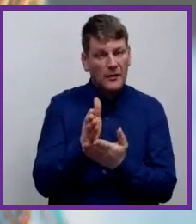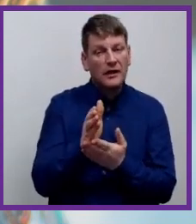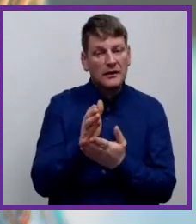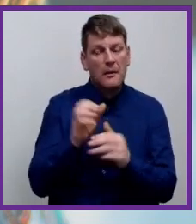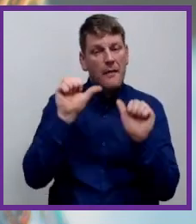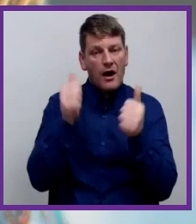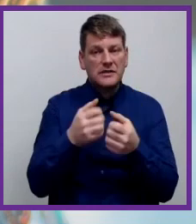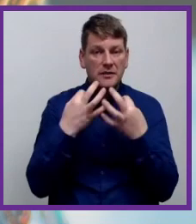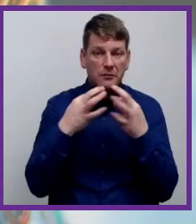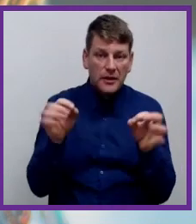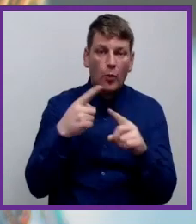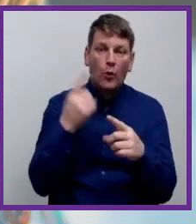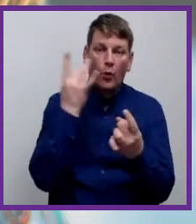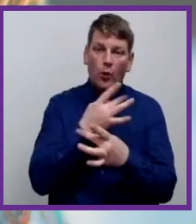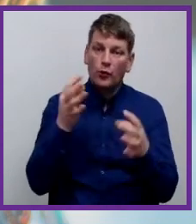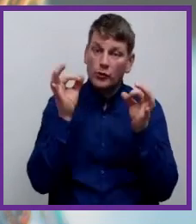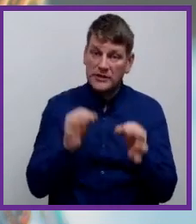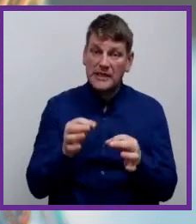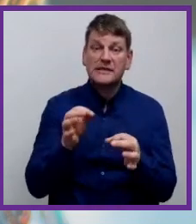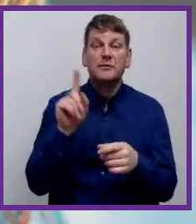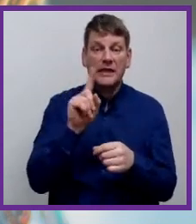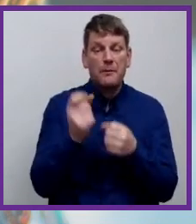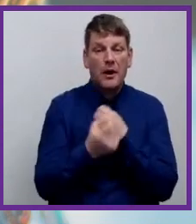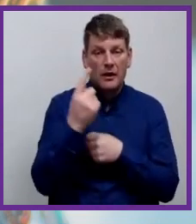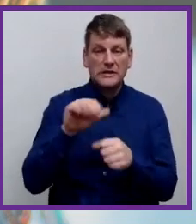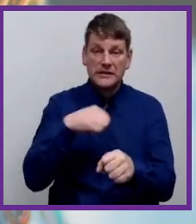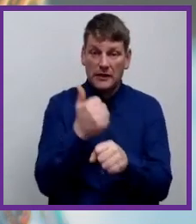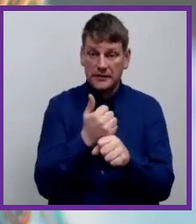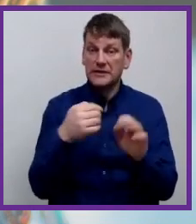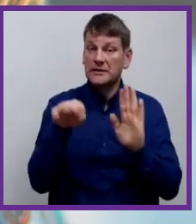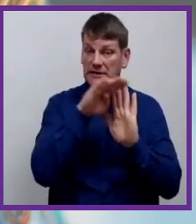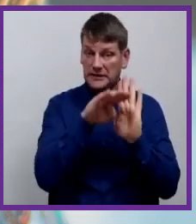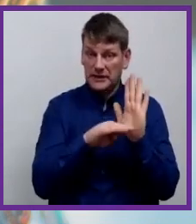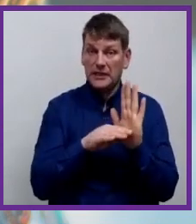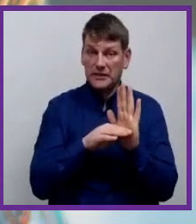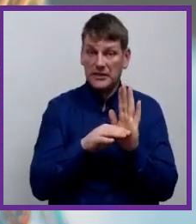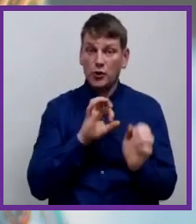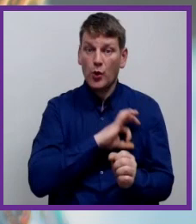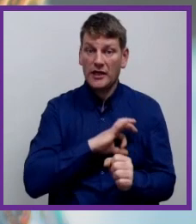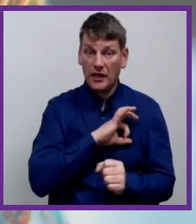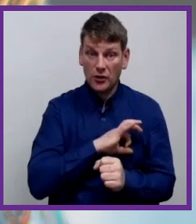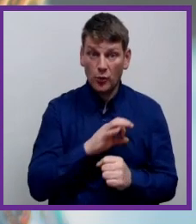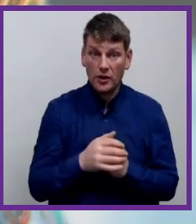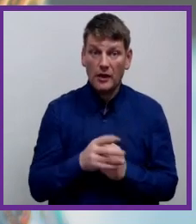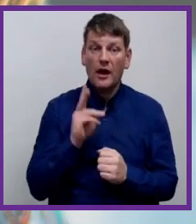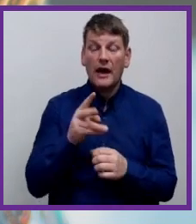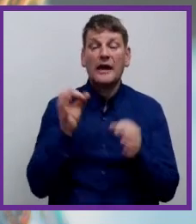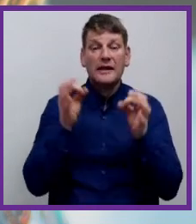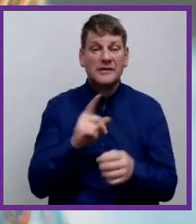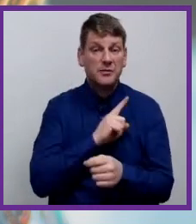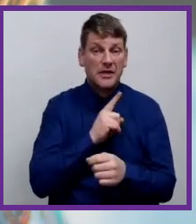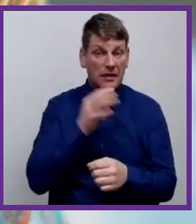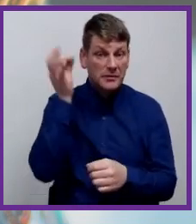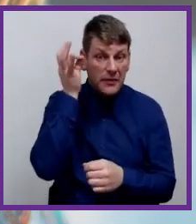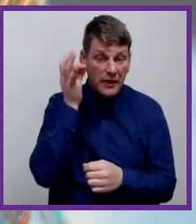mākslinieckā brīvība un kultūras tiesības ir parādījušās satversmes tiesas judikatūrā. Kā jau tiesības sargs minēja, es teiktu,